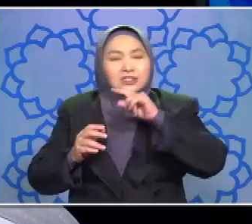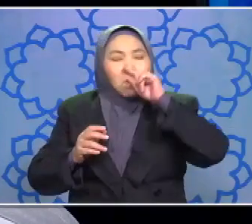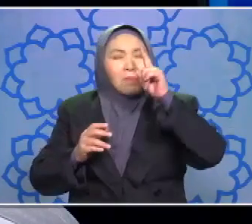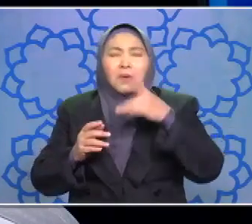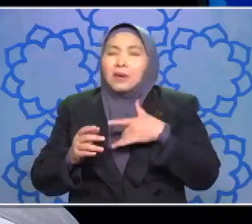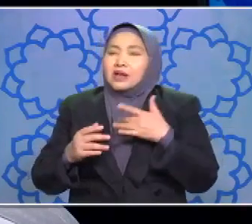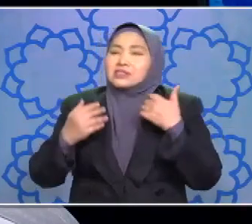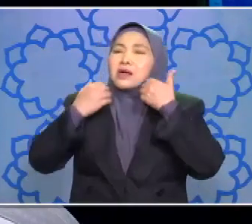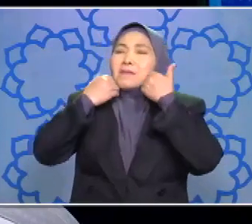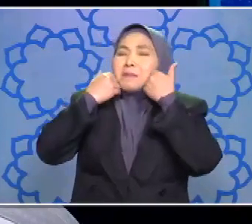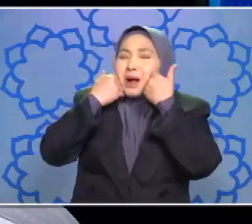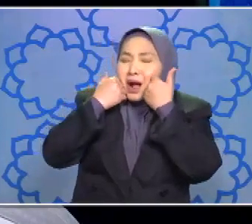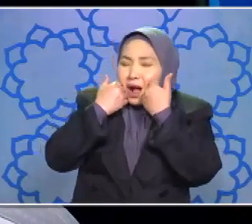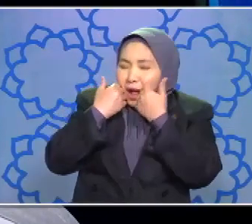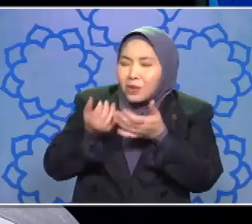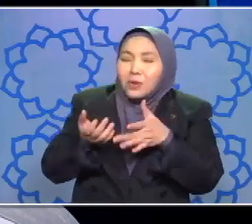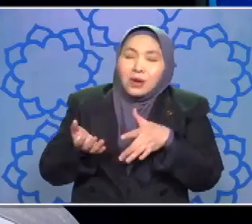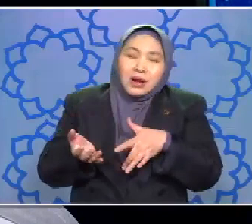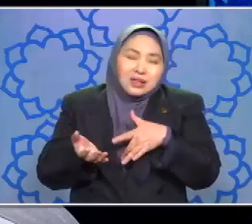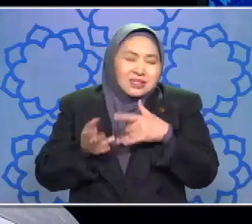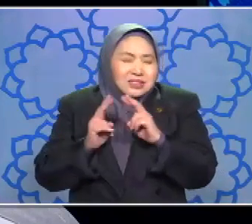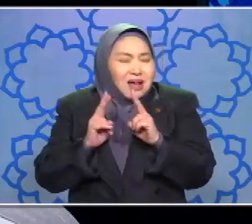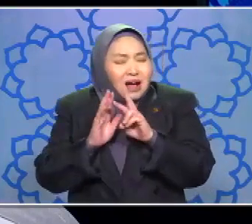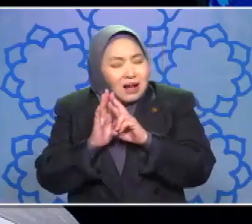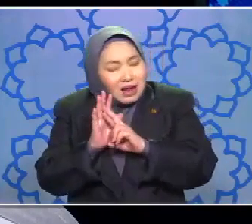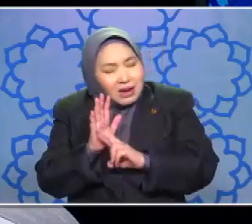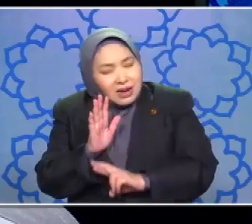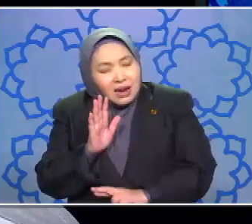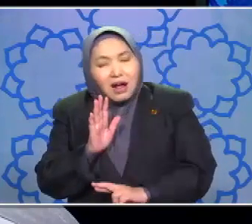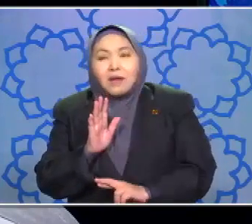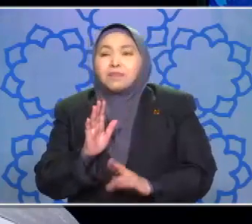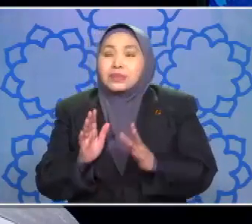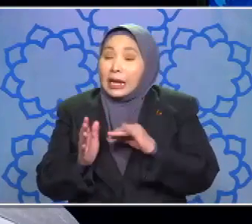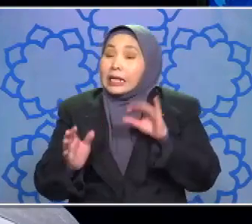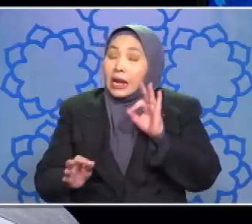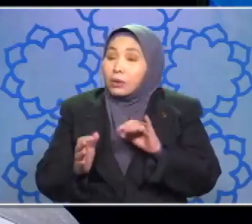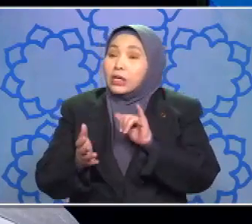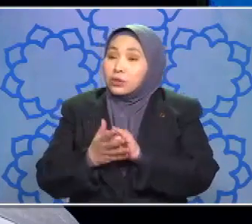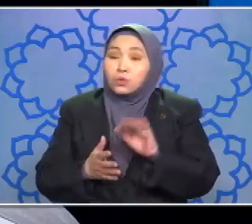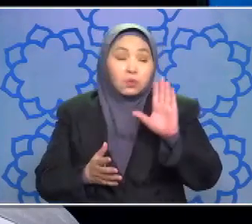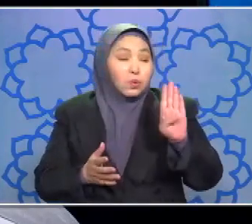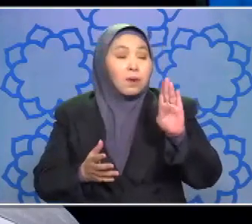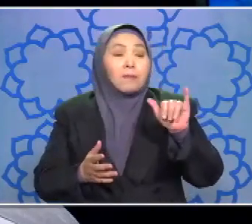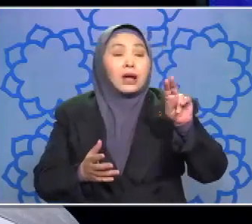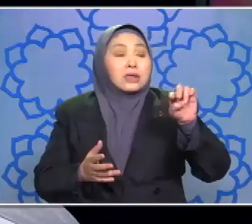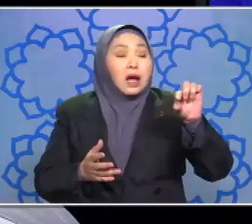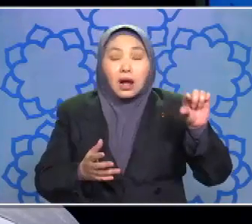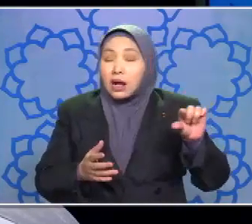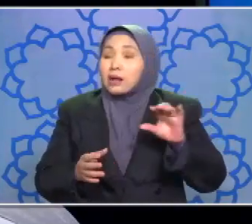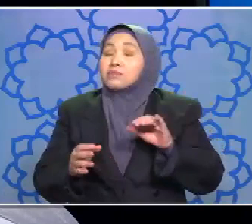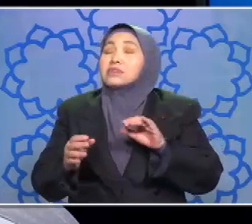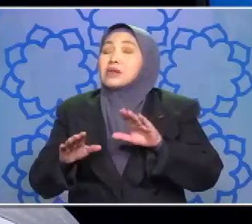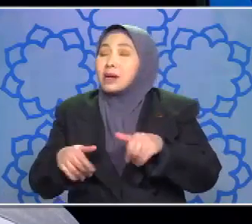malu, merasakan amat rendah, itu maksud dakhirun. Kalau itu bayang-bayang, macam mana kita bayangkan diri